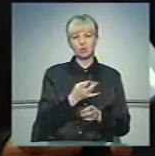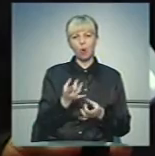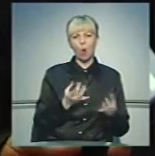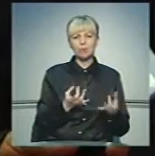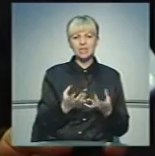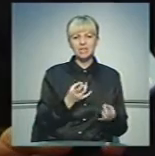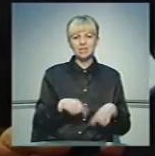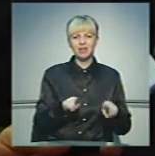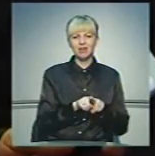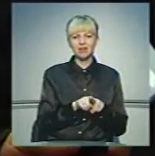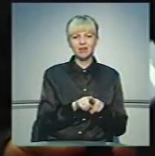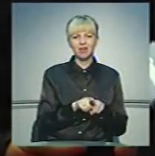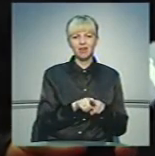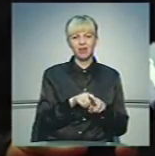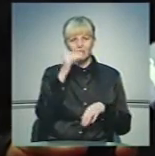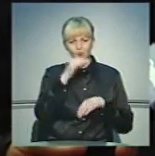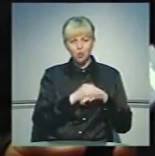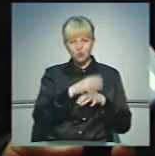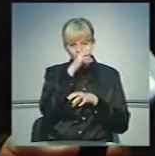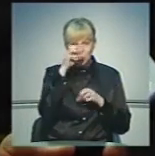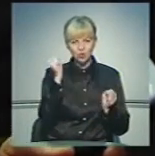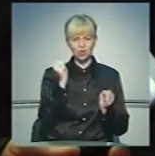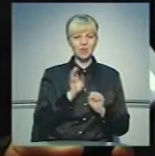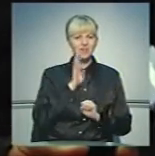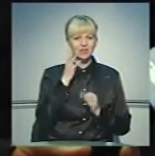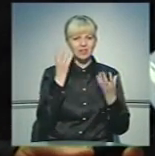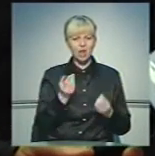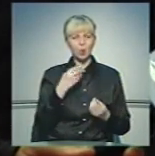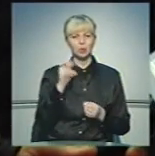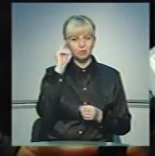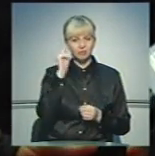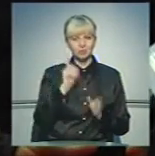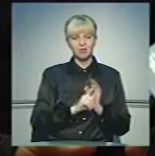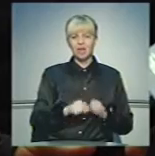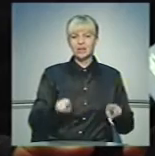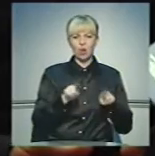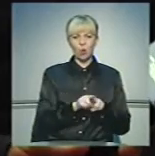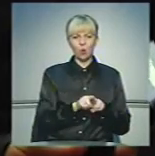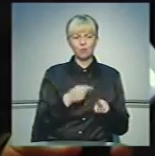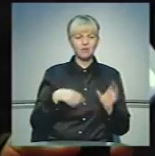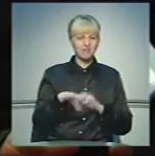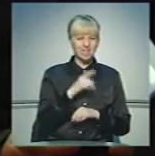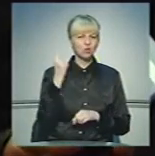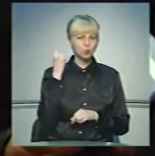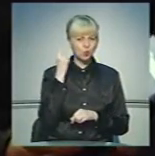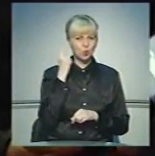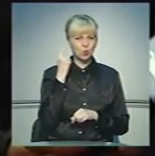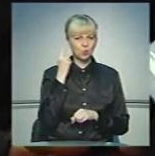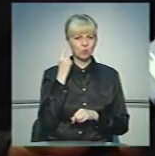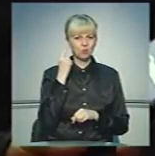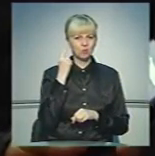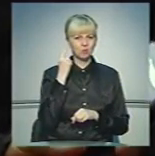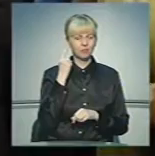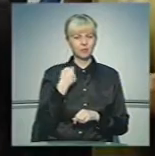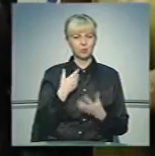обстріли, знаєте, такі вони к вечору, там вночі, в день, от коли заняття йдуть, такого в нас там, ми це чуємо, там воно ж до нас,